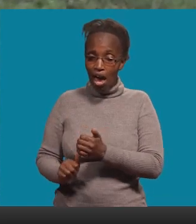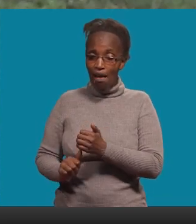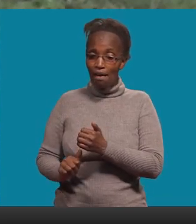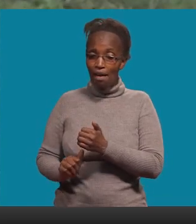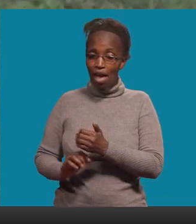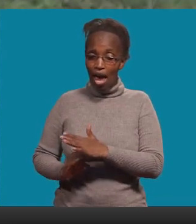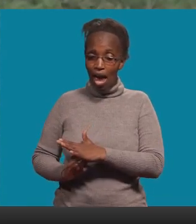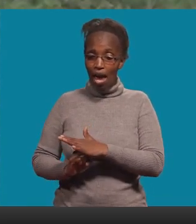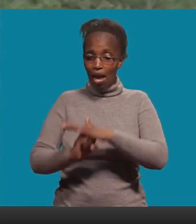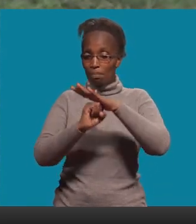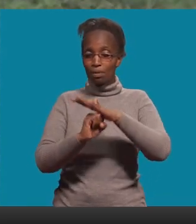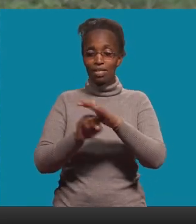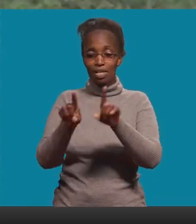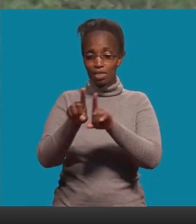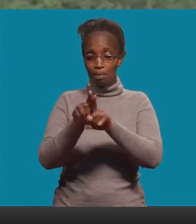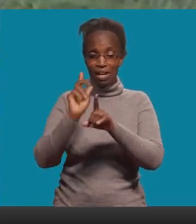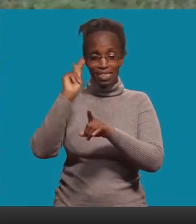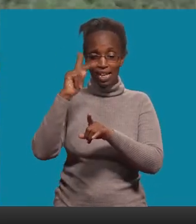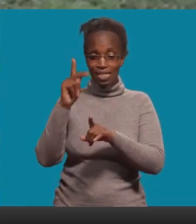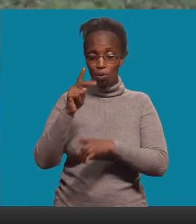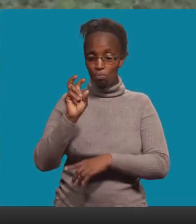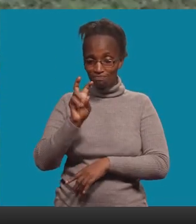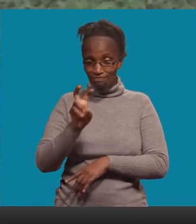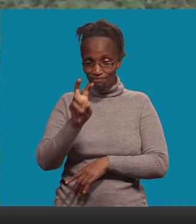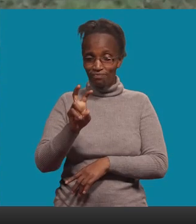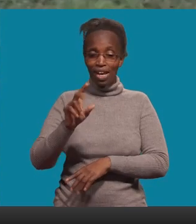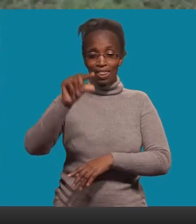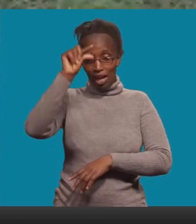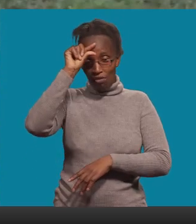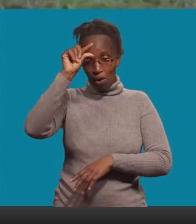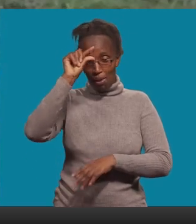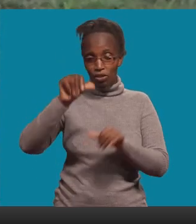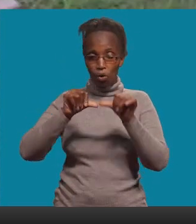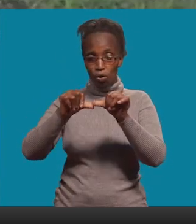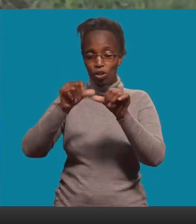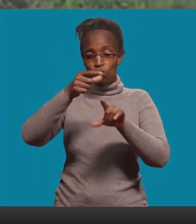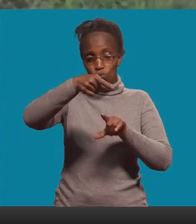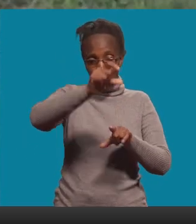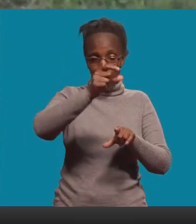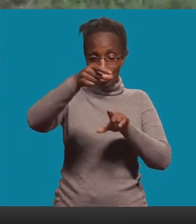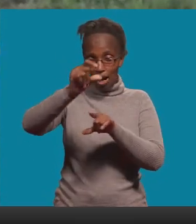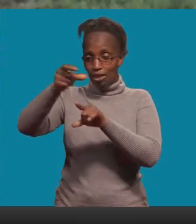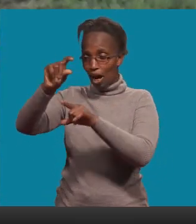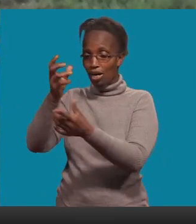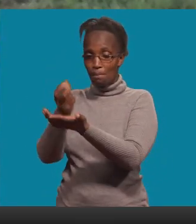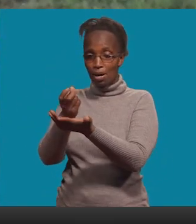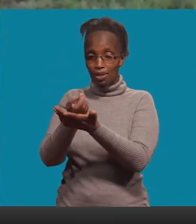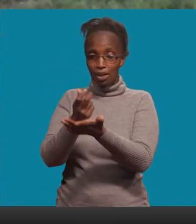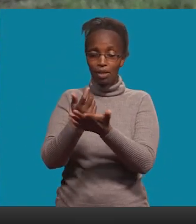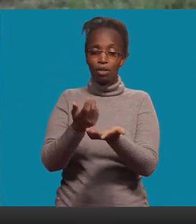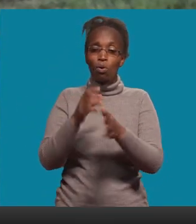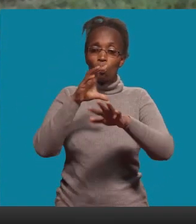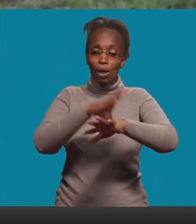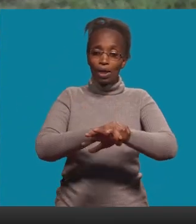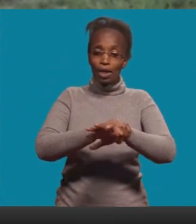nchi zao kama vile sisi hapa Kenya tunabarikiwa. Kwa kuwa serikali inatuongezea pesa kila siku, juu na hiyo yetu tunatoa kwa